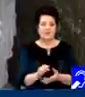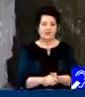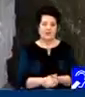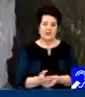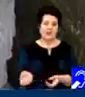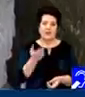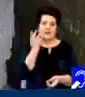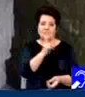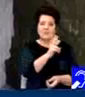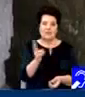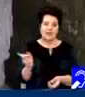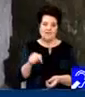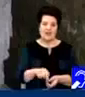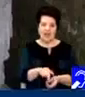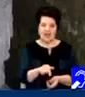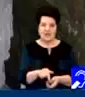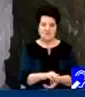Cine vine aici se